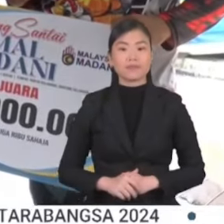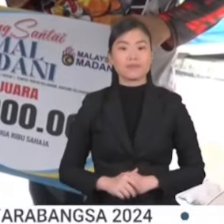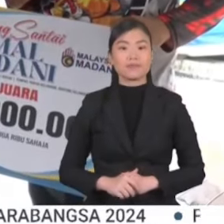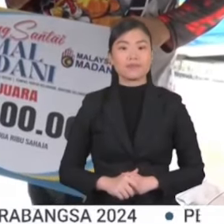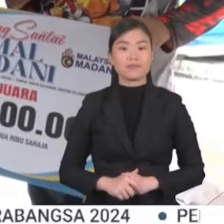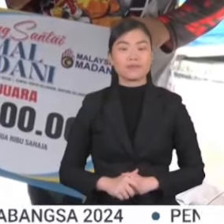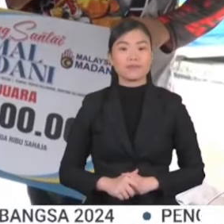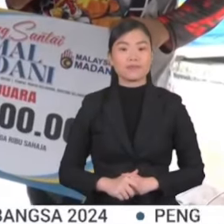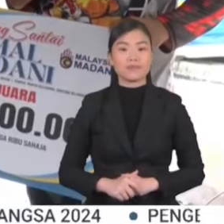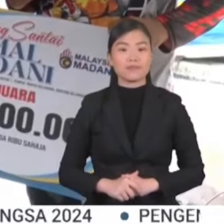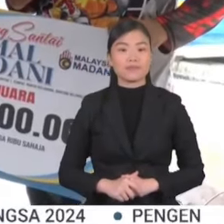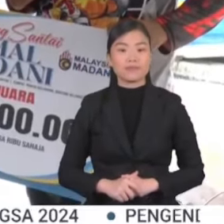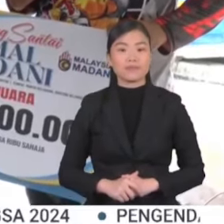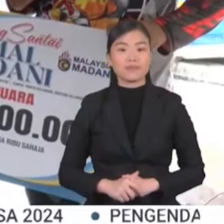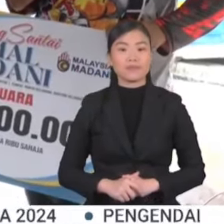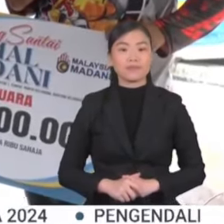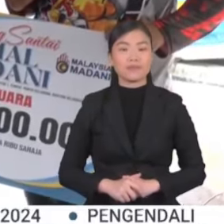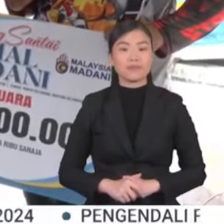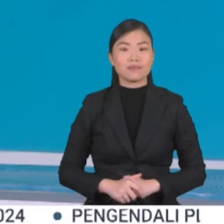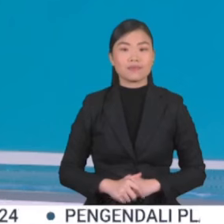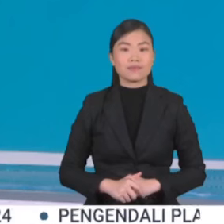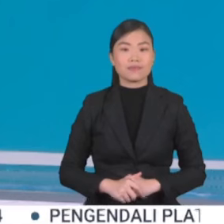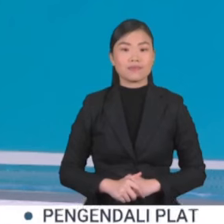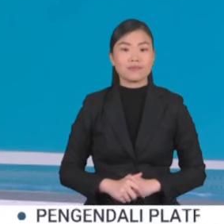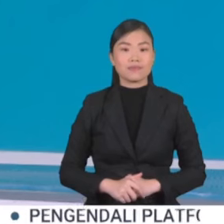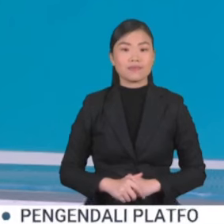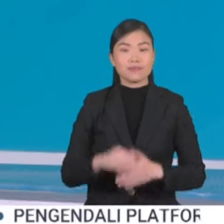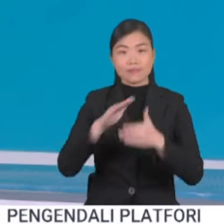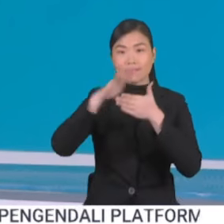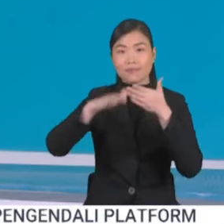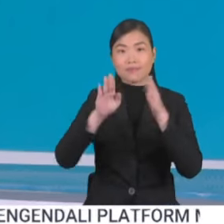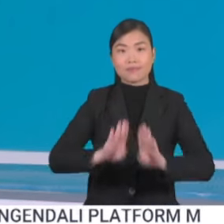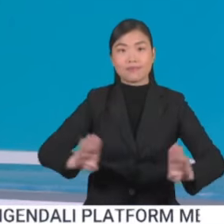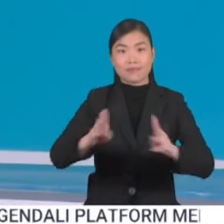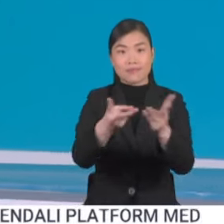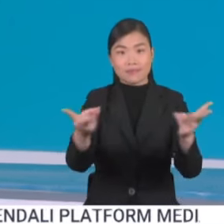Sekian berita wilayah dari